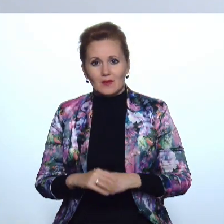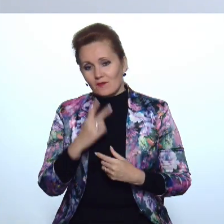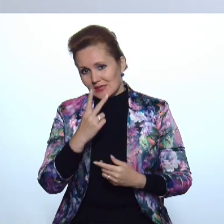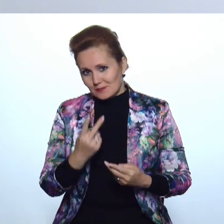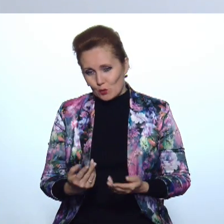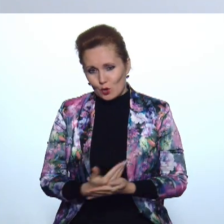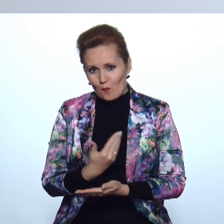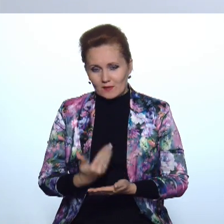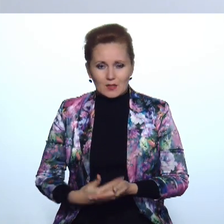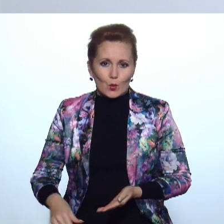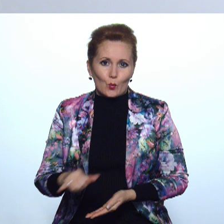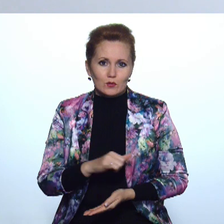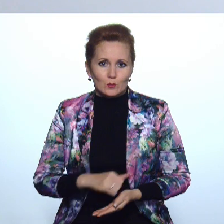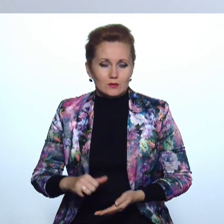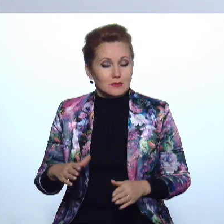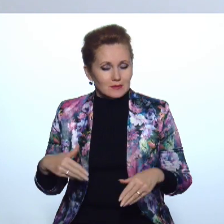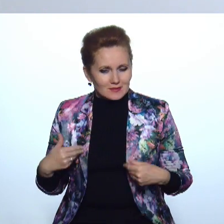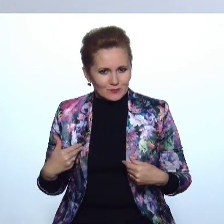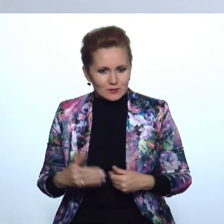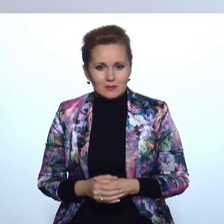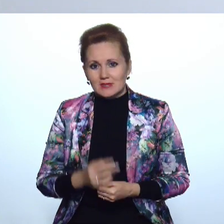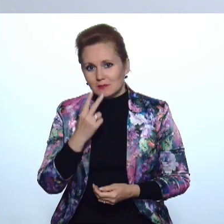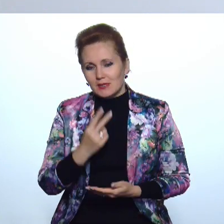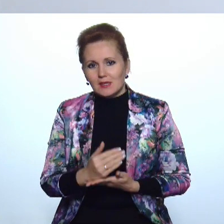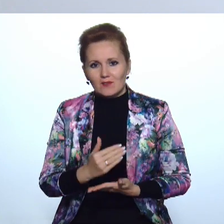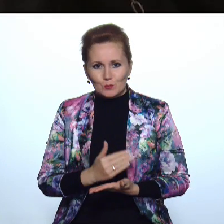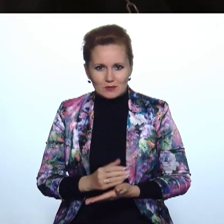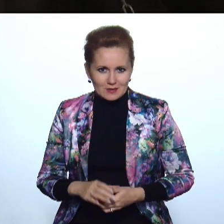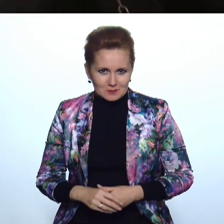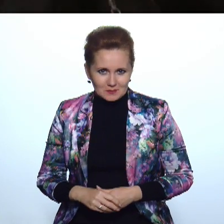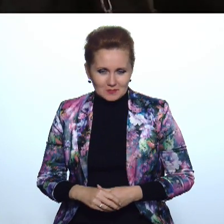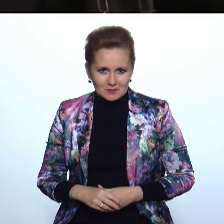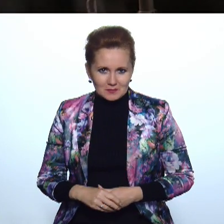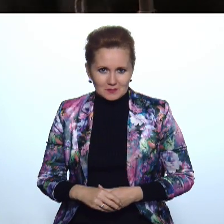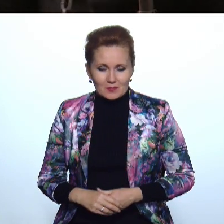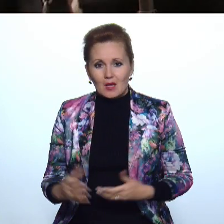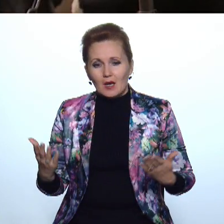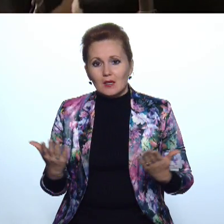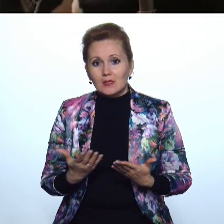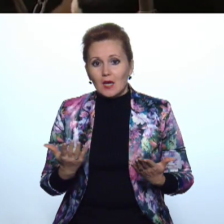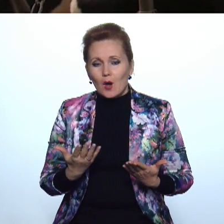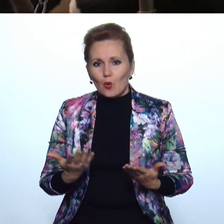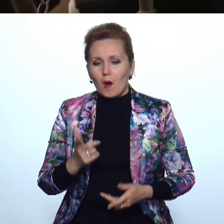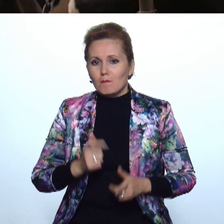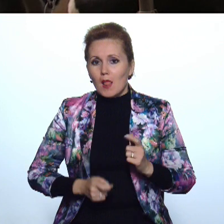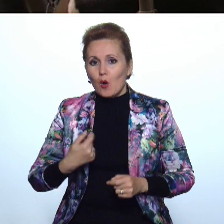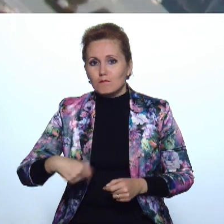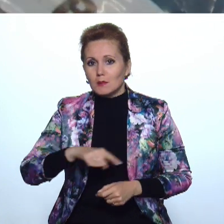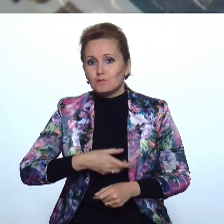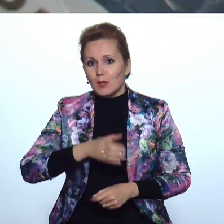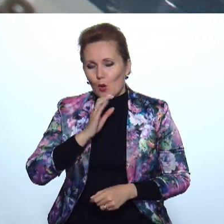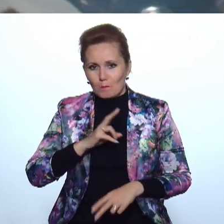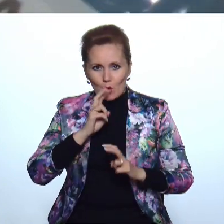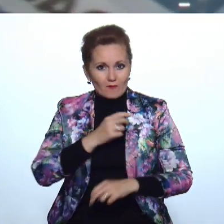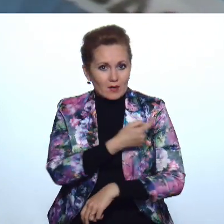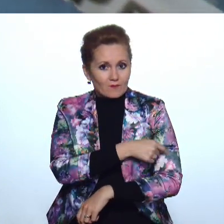Вы смотрите новости Удмуртии, в студии Петр Завьялов. Здравствуйте. Смотрите в выпуске. Какое молоко мы пьем, проверят ветеринары. В